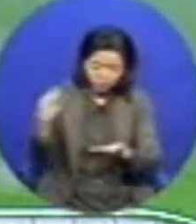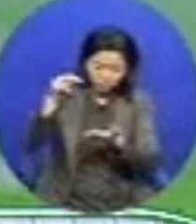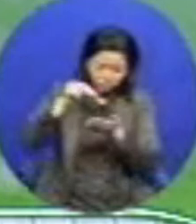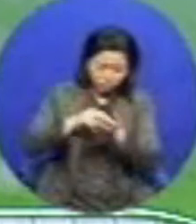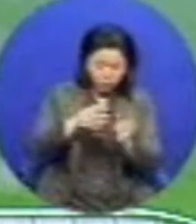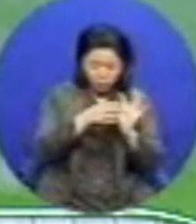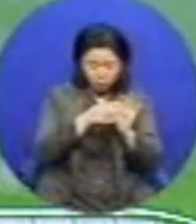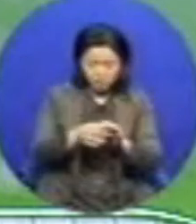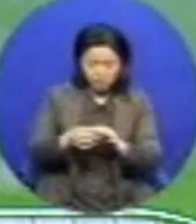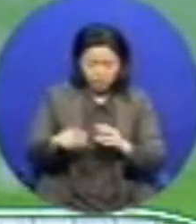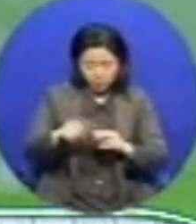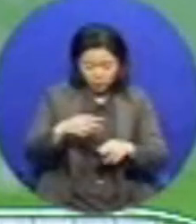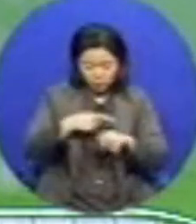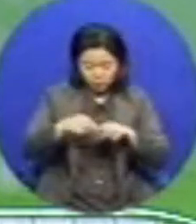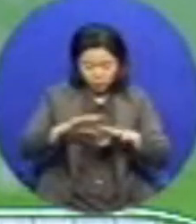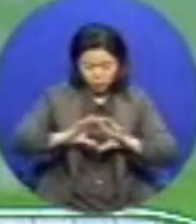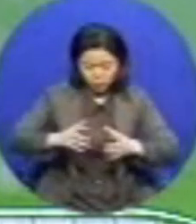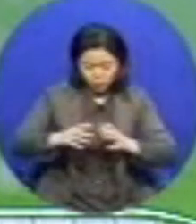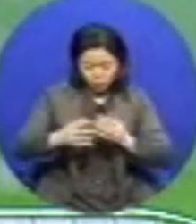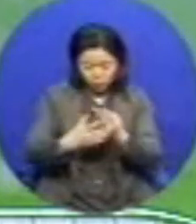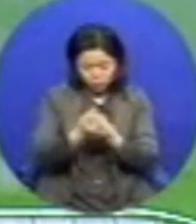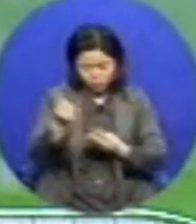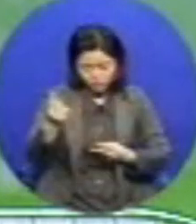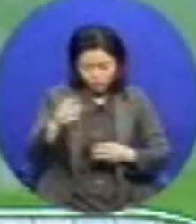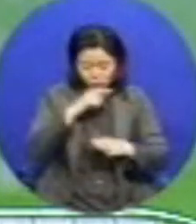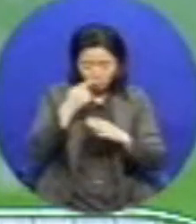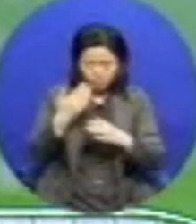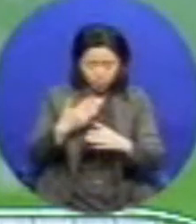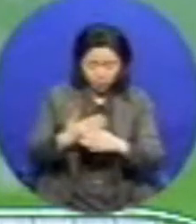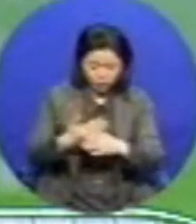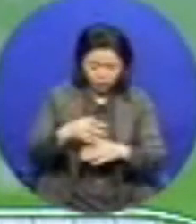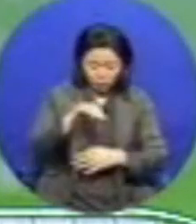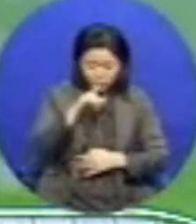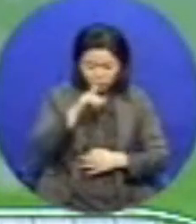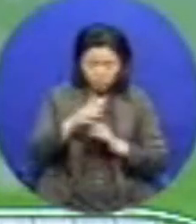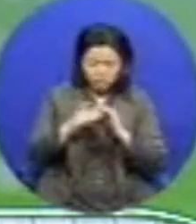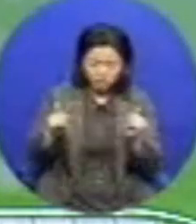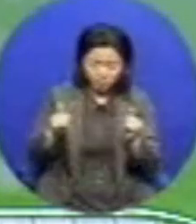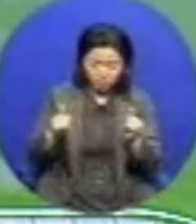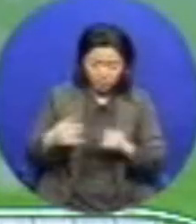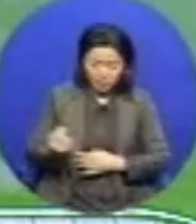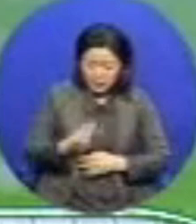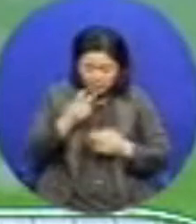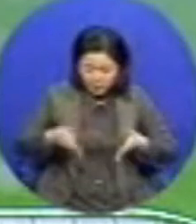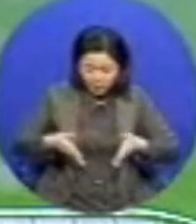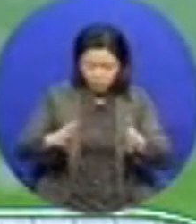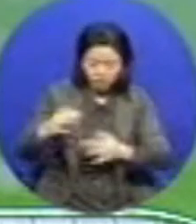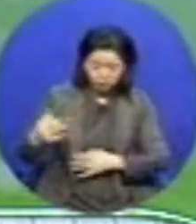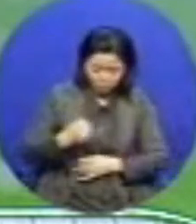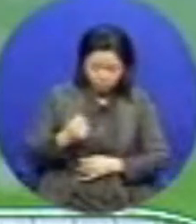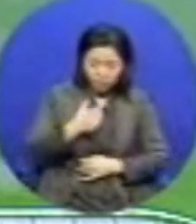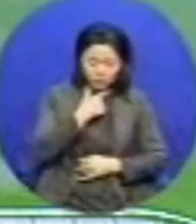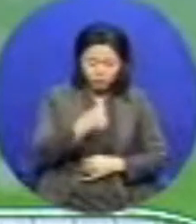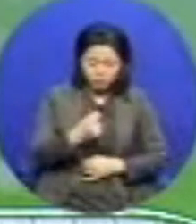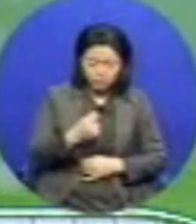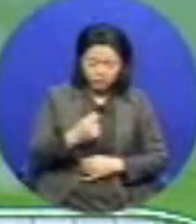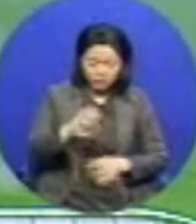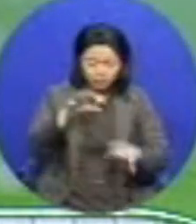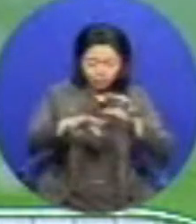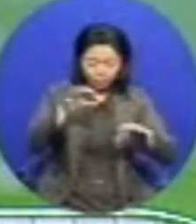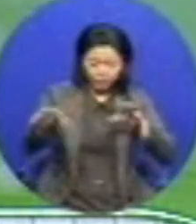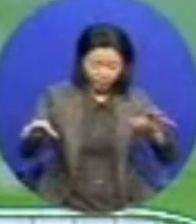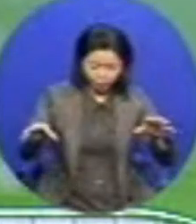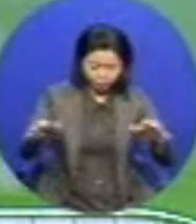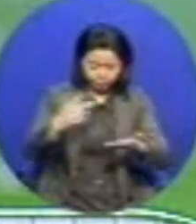이 민족의 통일이 이루어 지기 월하 북한에는 동포가 1 4 살기를 얻게 되기 원합니다 열방에 세계